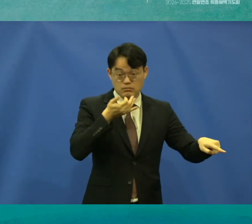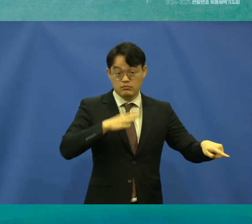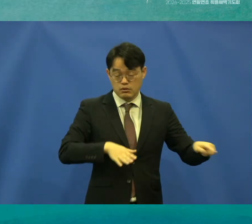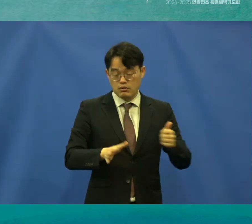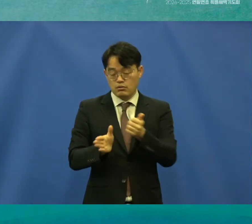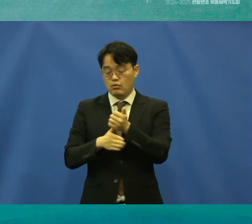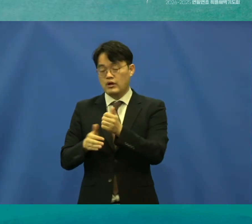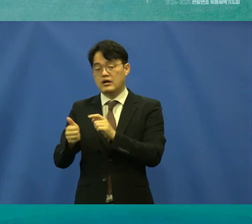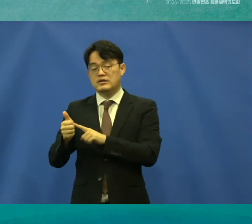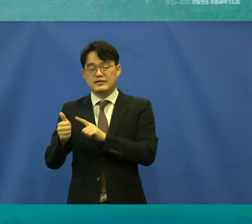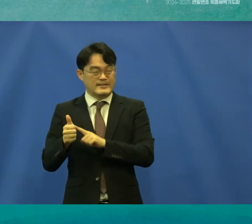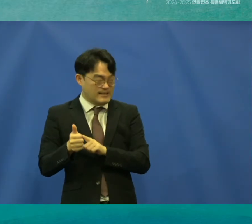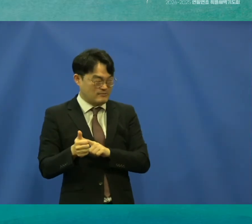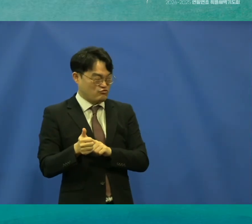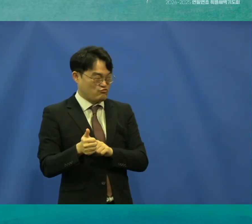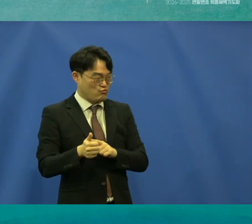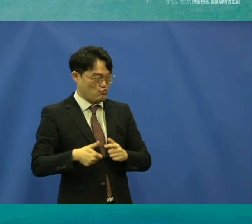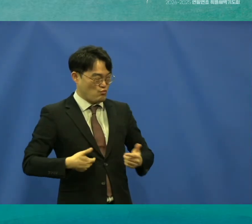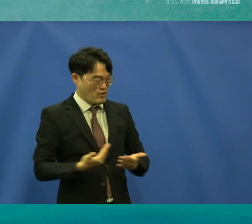심판을 바랬습니다.